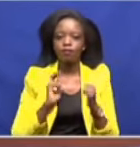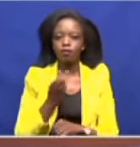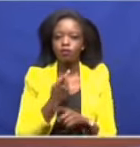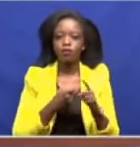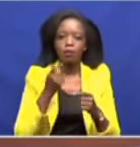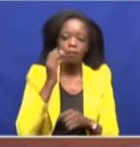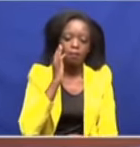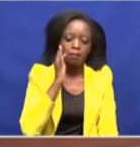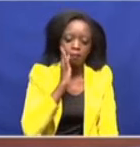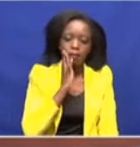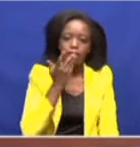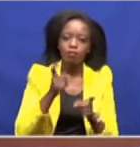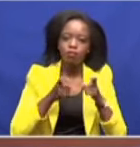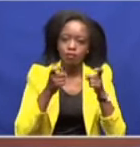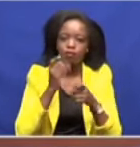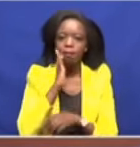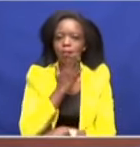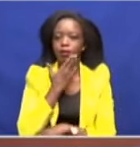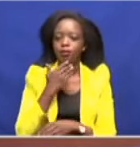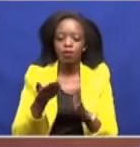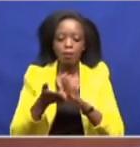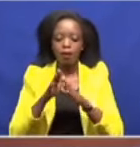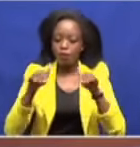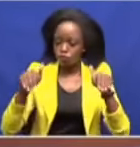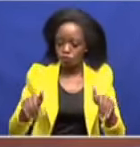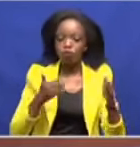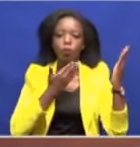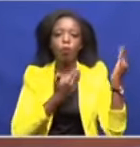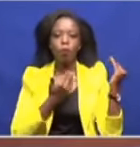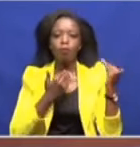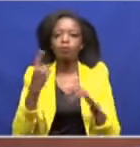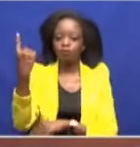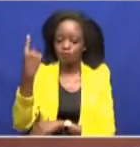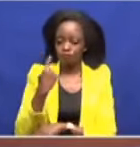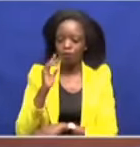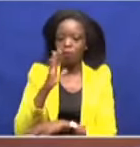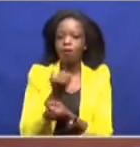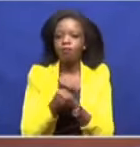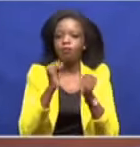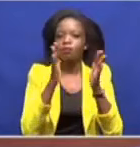huruma yako, tusifadhaishwe na jambo lolote, tugojee kwa matumaini kurudi kwake